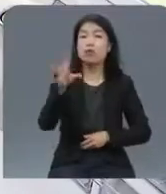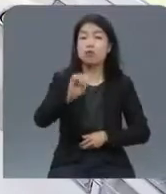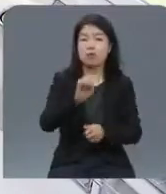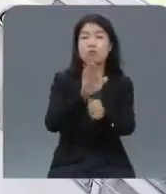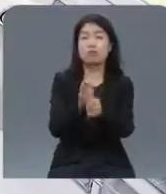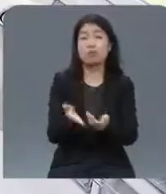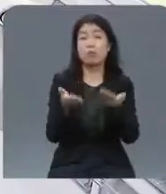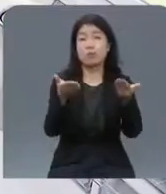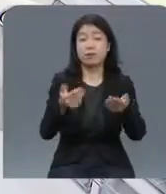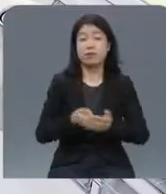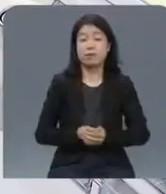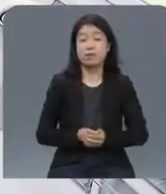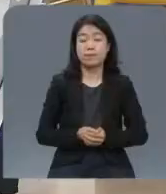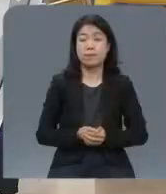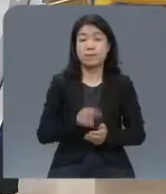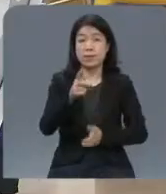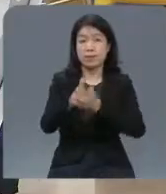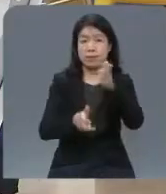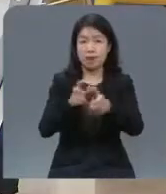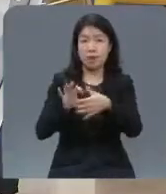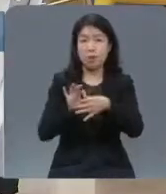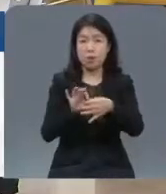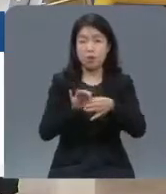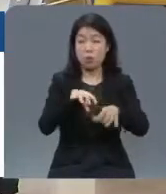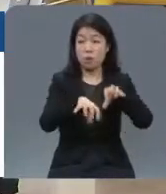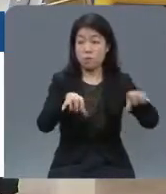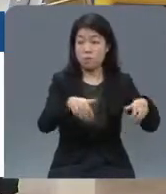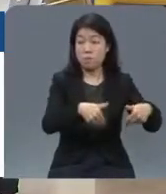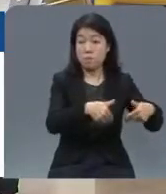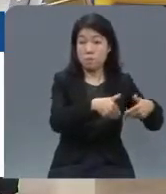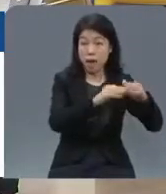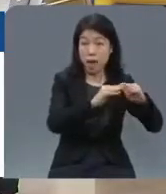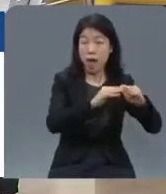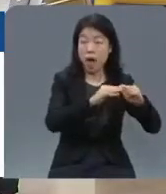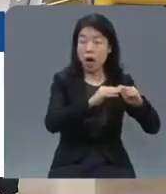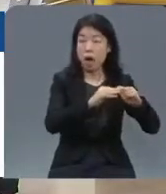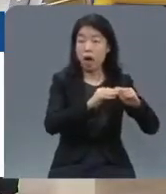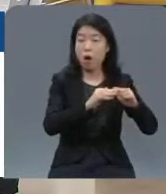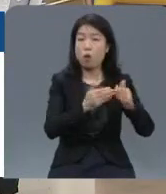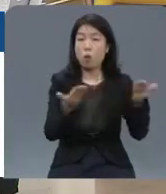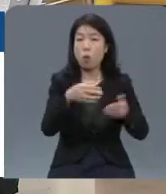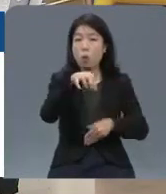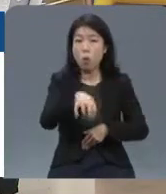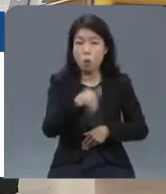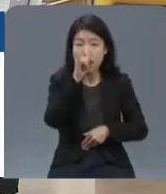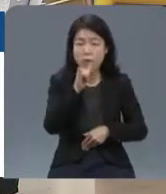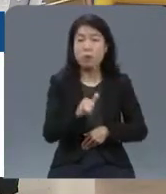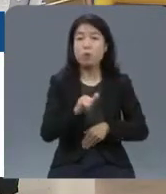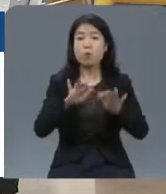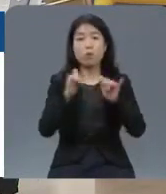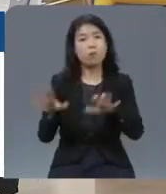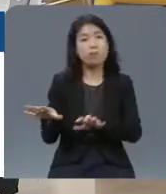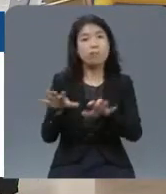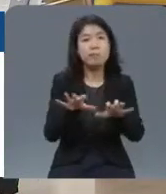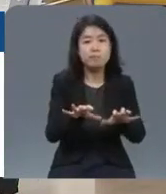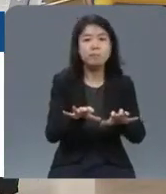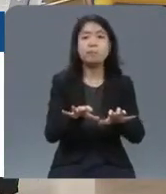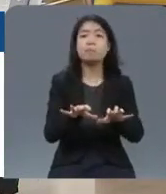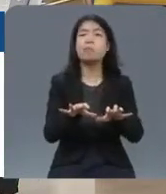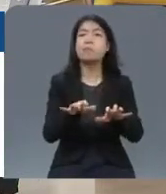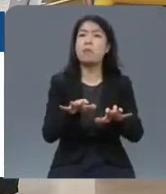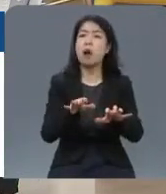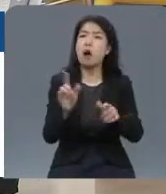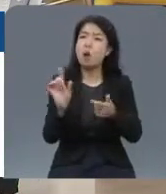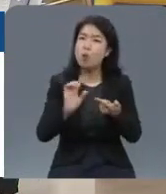지원됩니다 이 사업을 통해 가지고 많이 만들어지면 은 공간이 만들어지고 그 다음 사람들이 모이게 되고 그 다음 이야기가